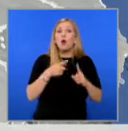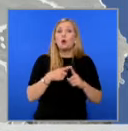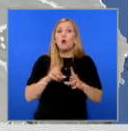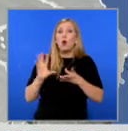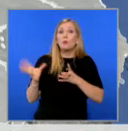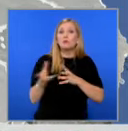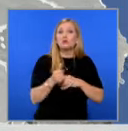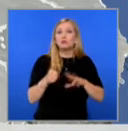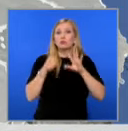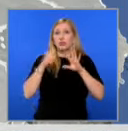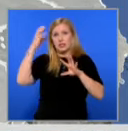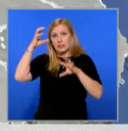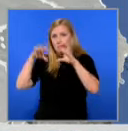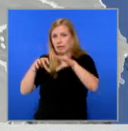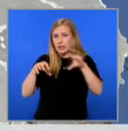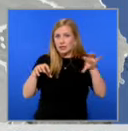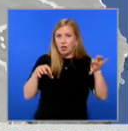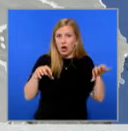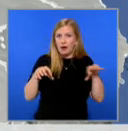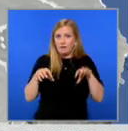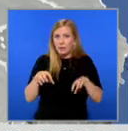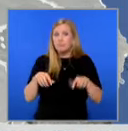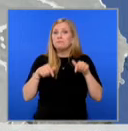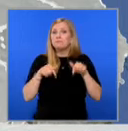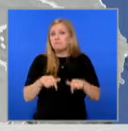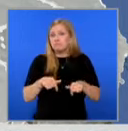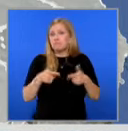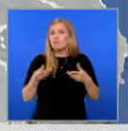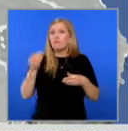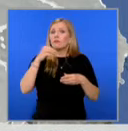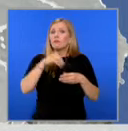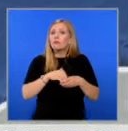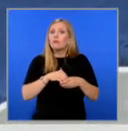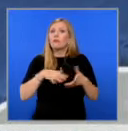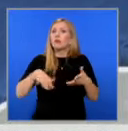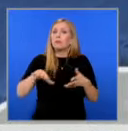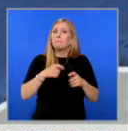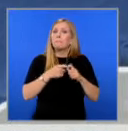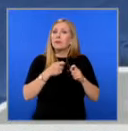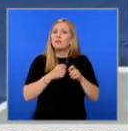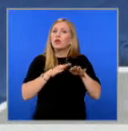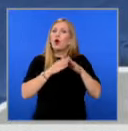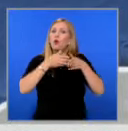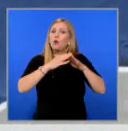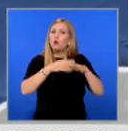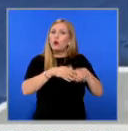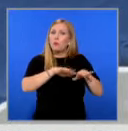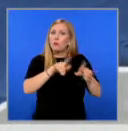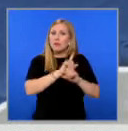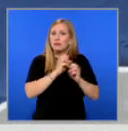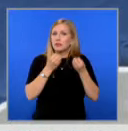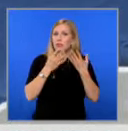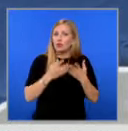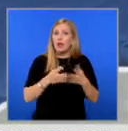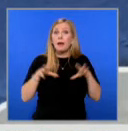има изключителна икономическа зона руските военноморски учения в част от икономическата зона на българия правят корабоплаването невъзможно и блокират